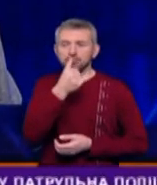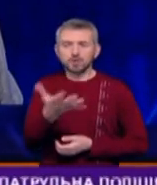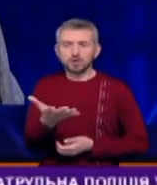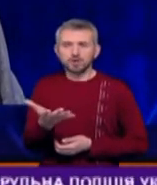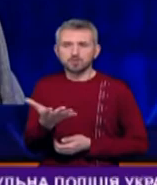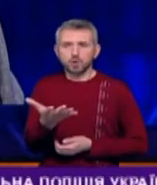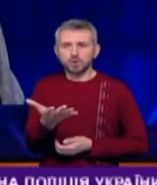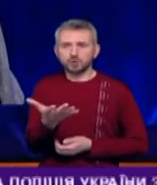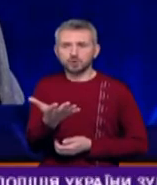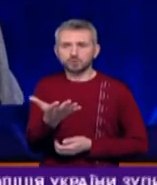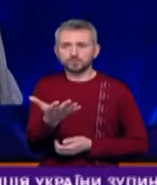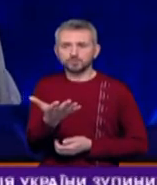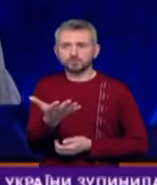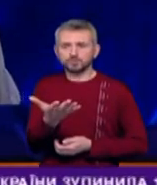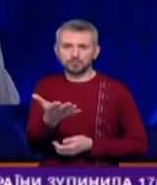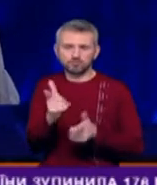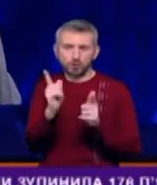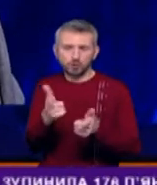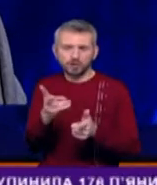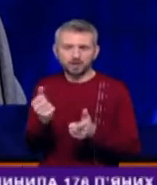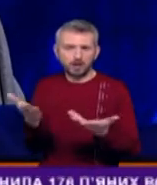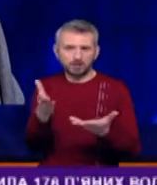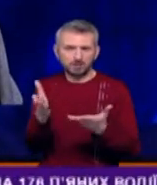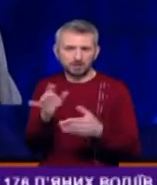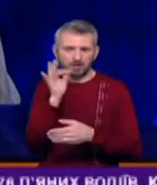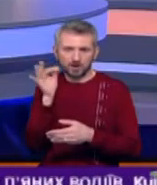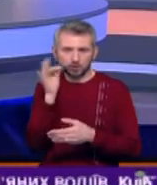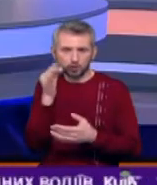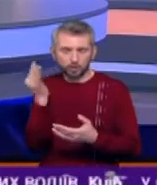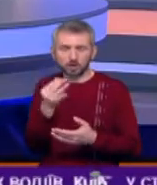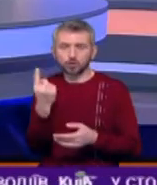піддатися на якісь авантюри з одного боку, але з іншого боку,